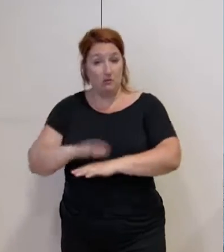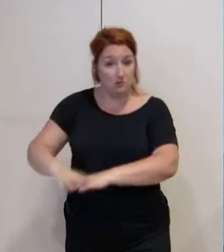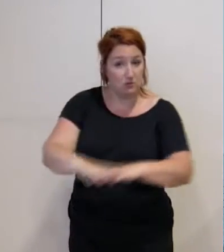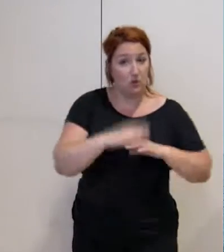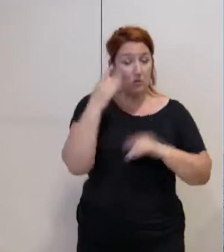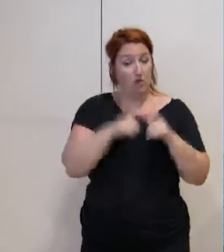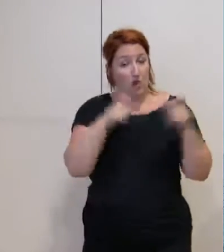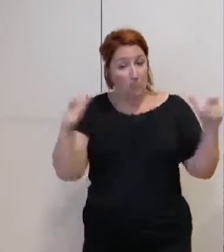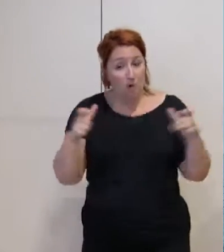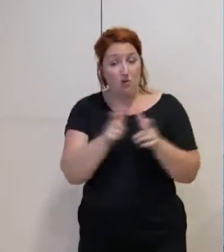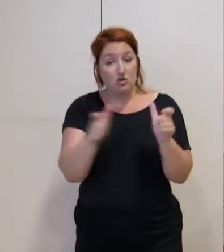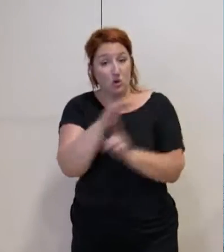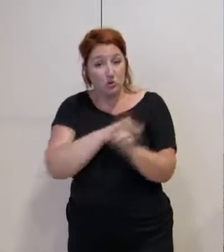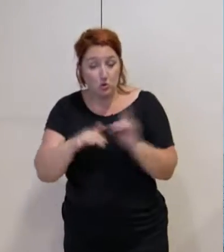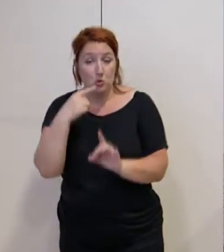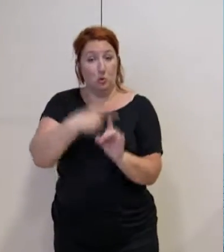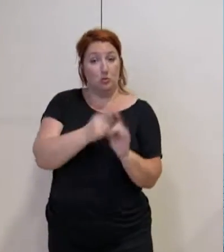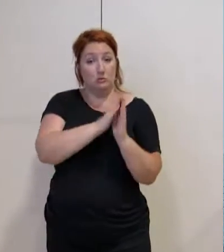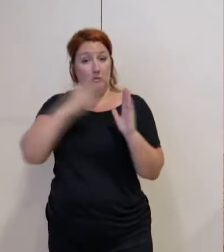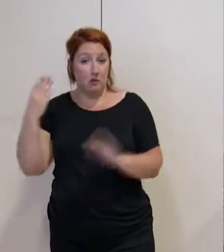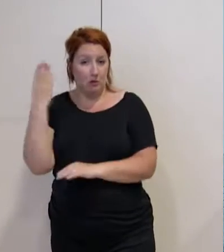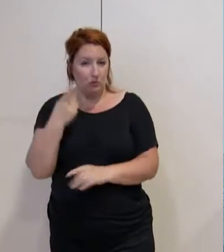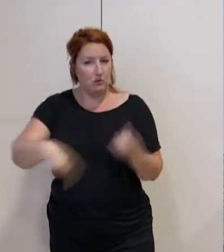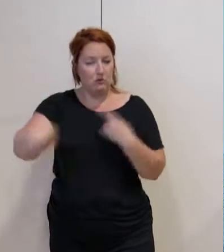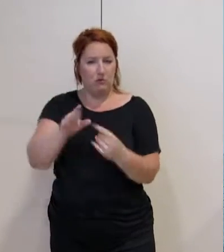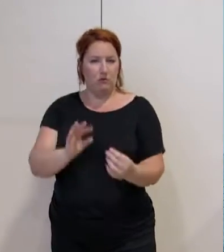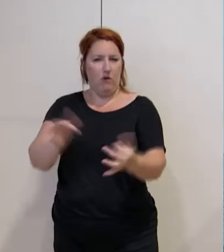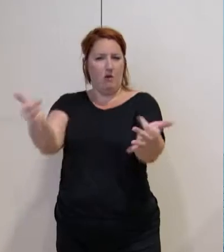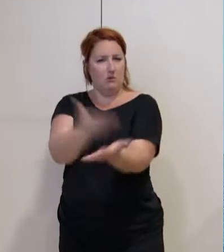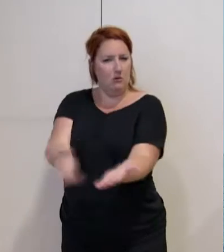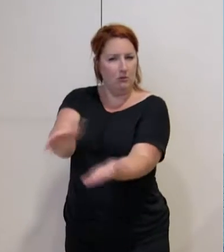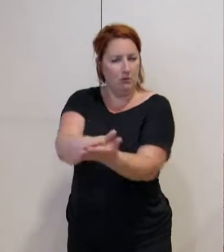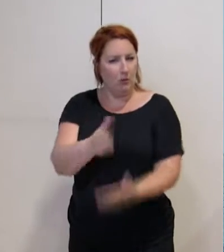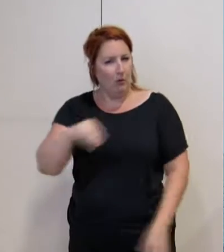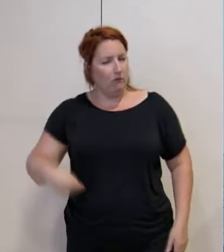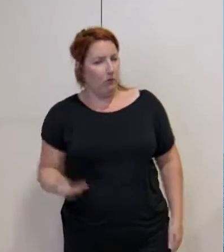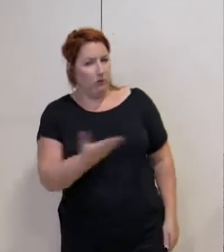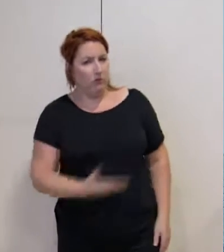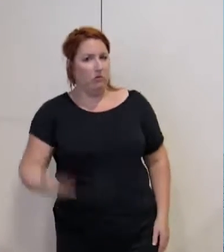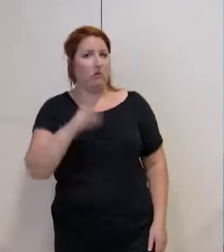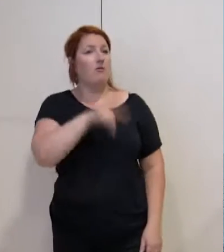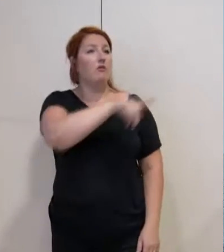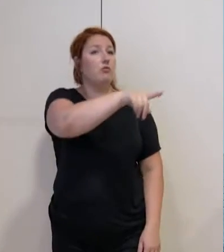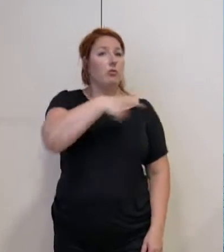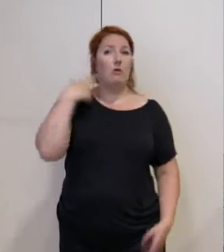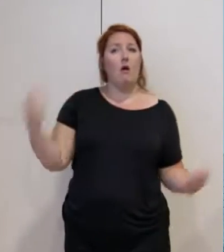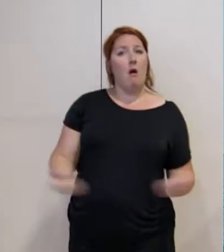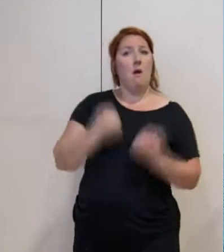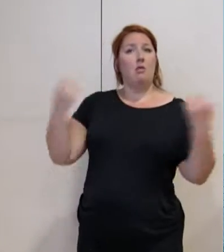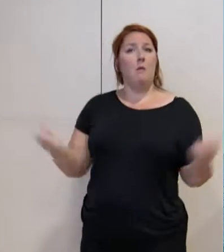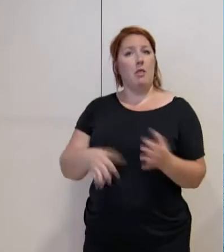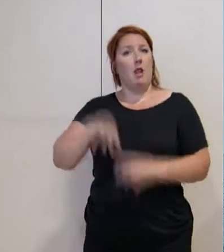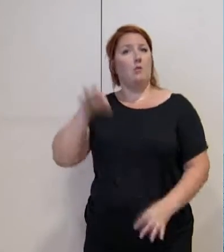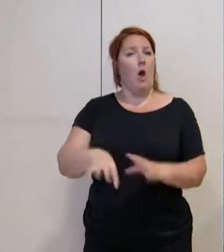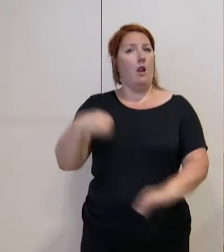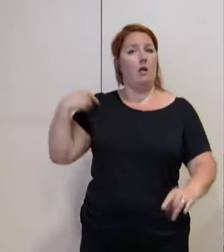bibliothèques. Parce que la co-construction et la valeur du respect que vous brandissiez fièrement à chaque campagne électorale, et notamment